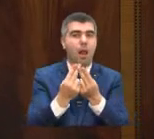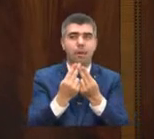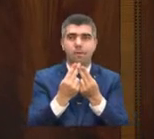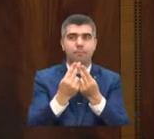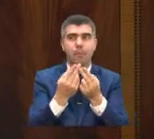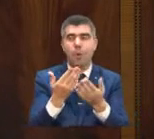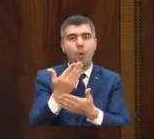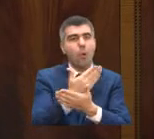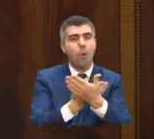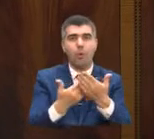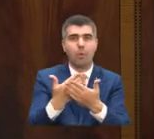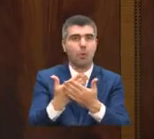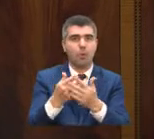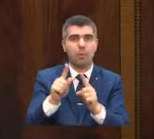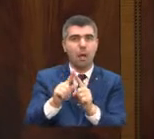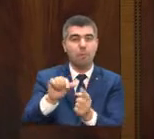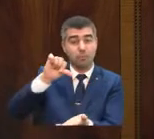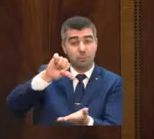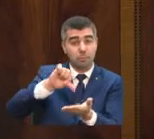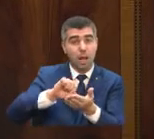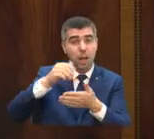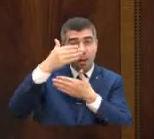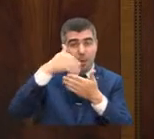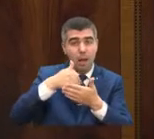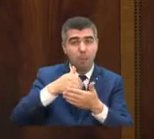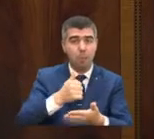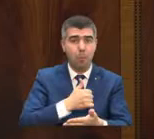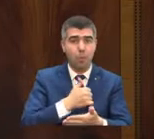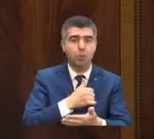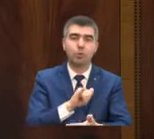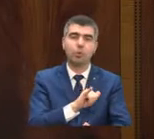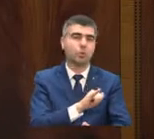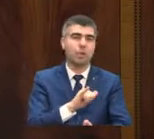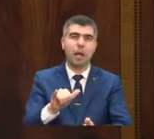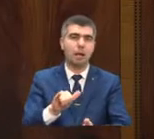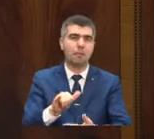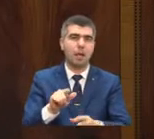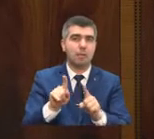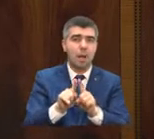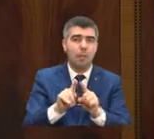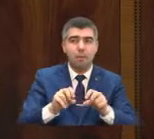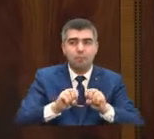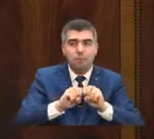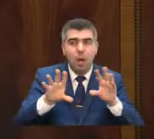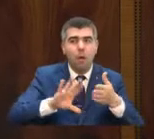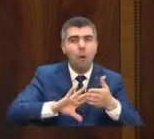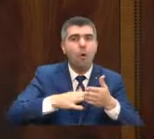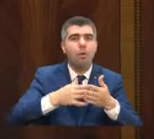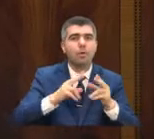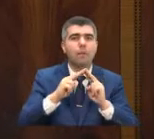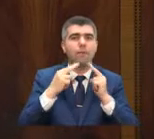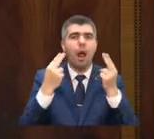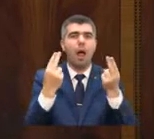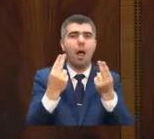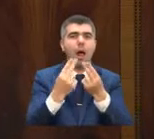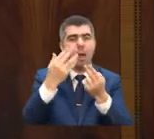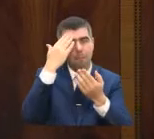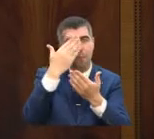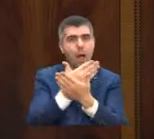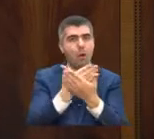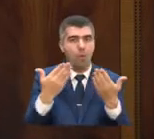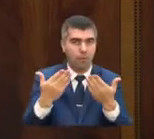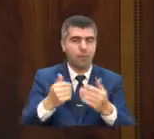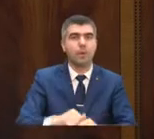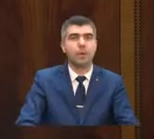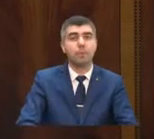أي موطن، ويقوم على إيديولوجية القد والترهيب ودرق قيم الديمقراطية المتعارف عليها عالميا، وهي إيديولوجية